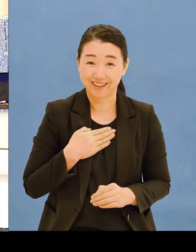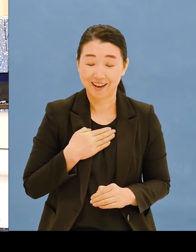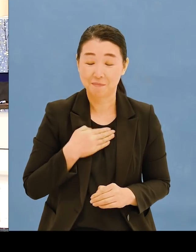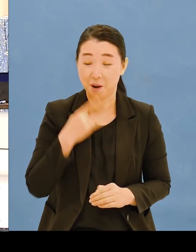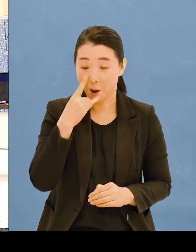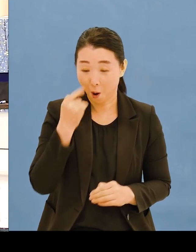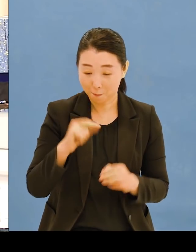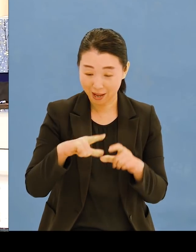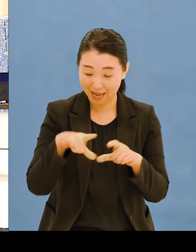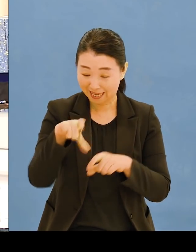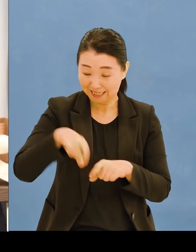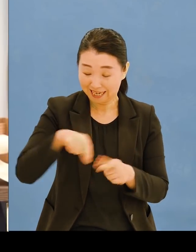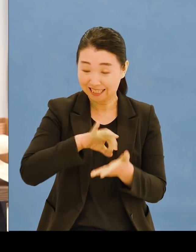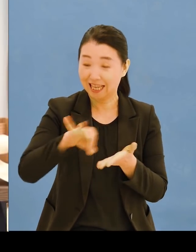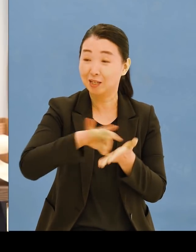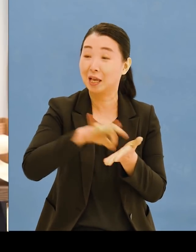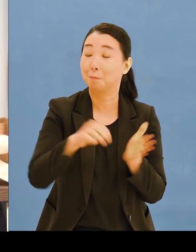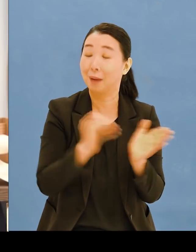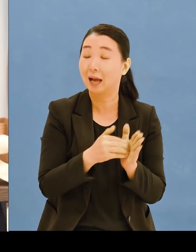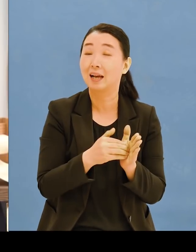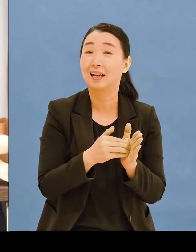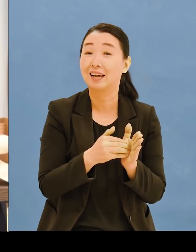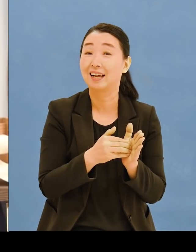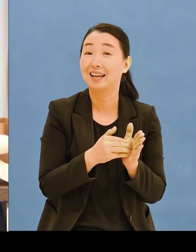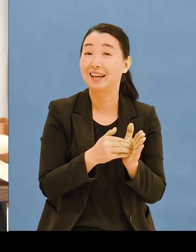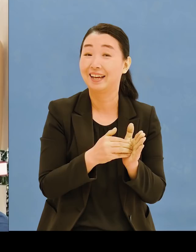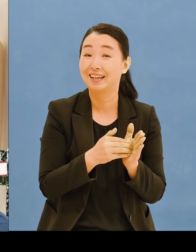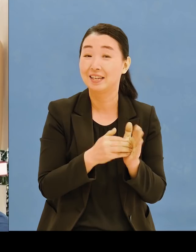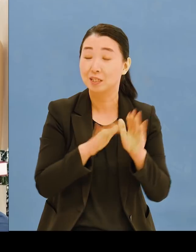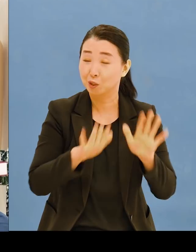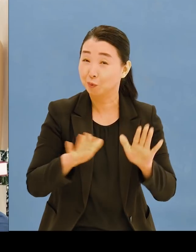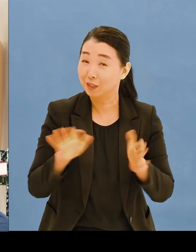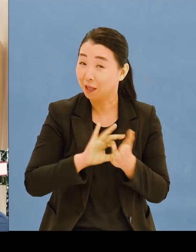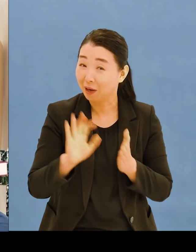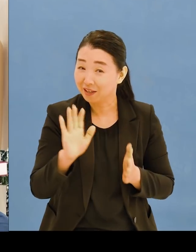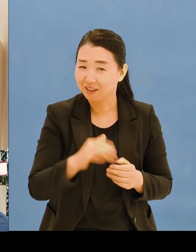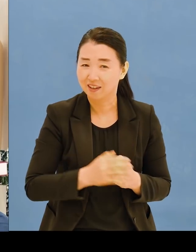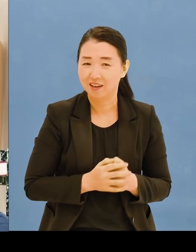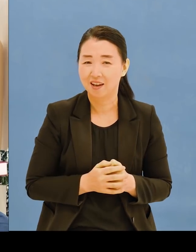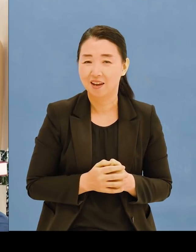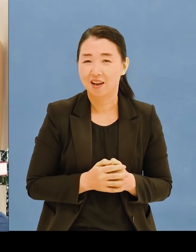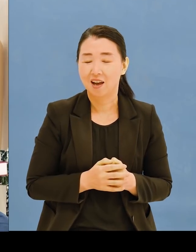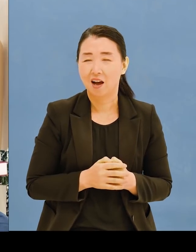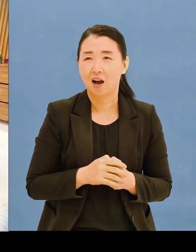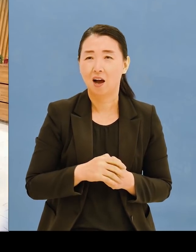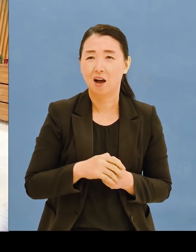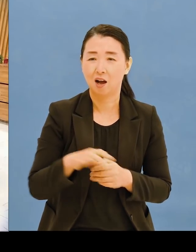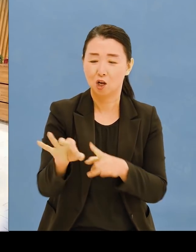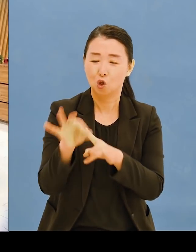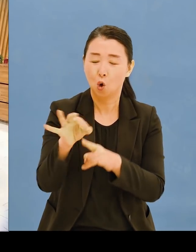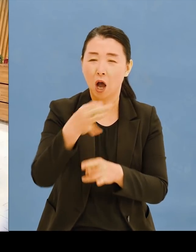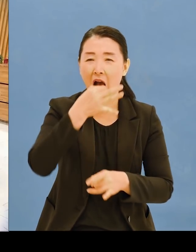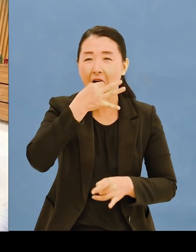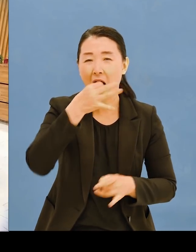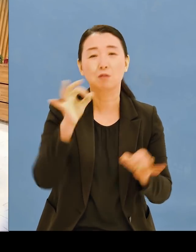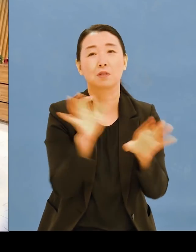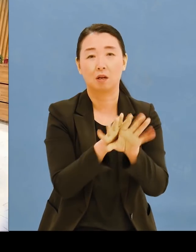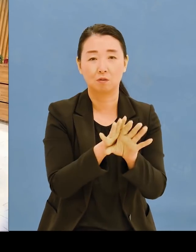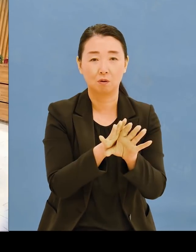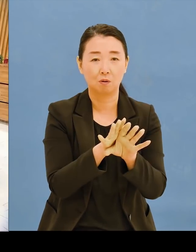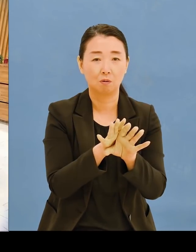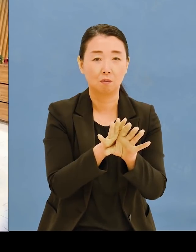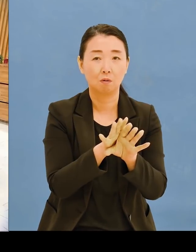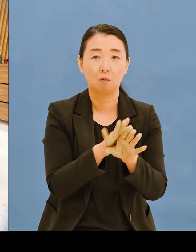카드를 이제 쓰고 이제 그랬잖아요. 이제 안 쓰시겠나요? 이게 그 무력이 사라지더라고요.